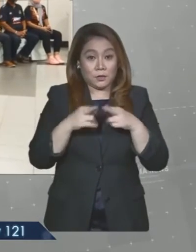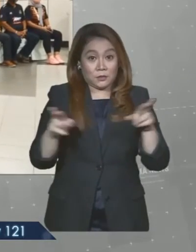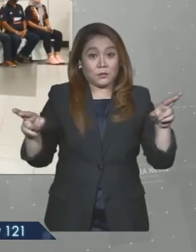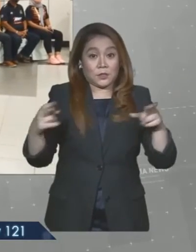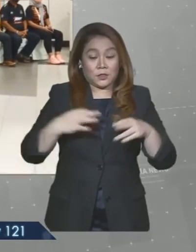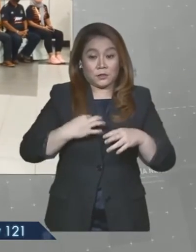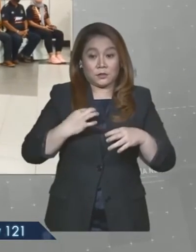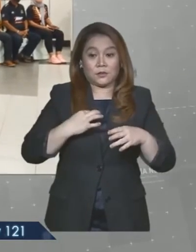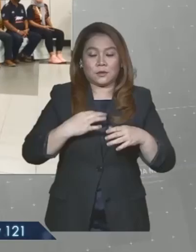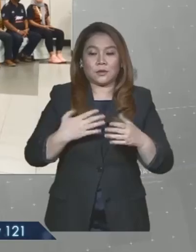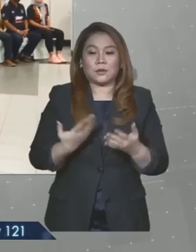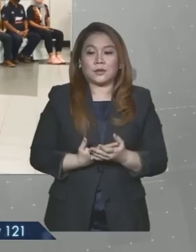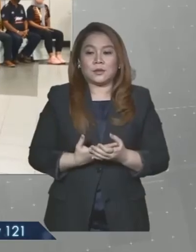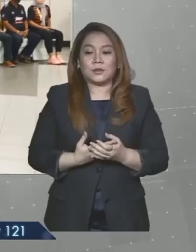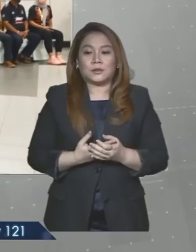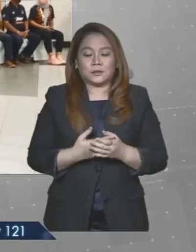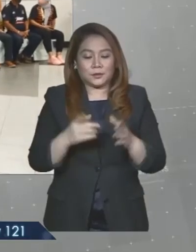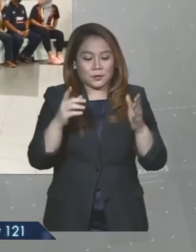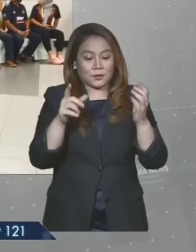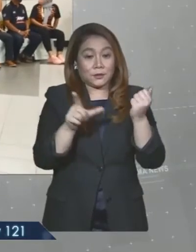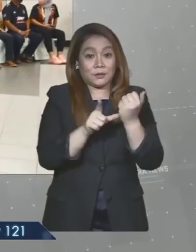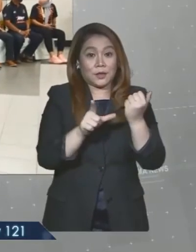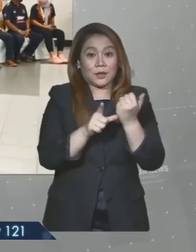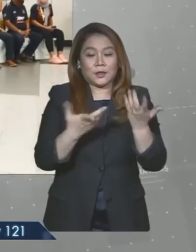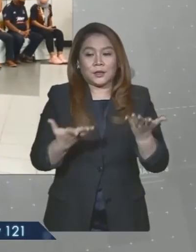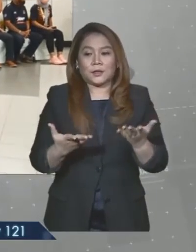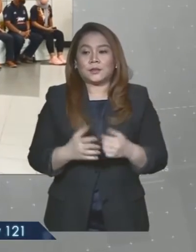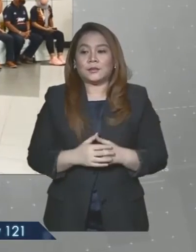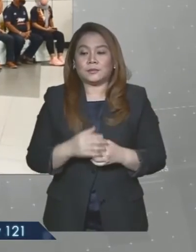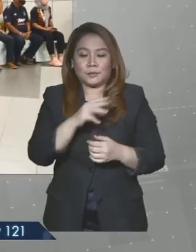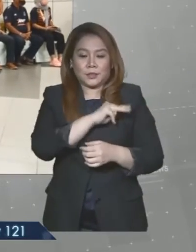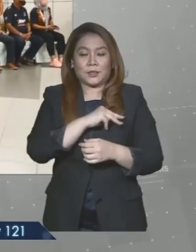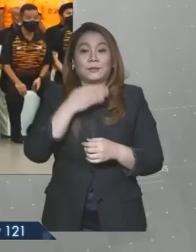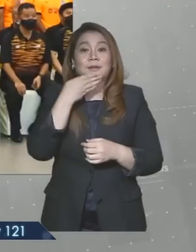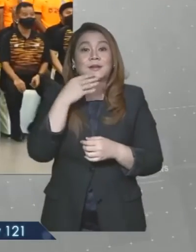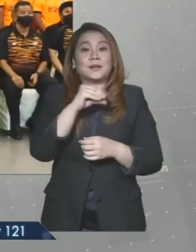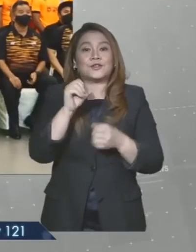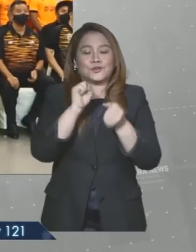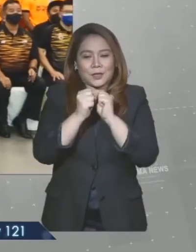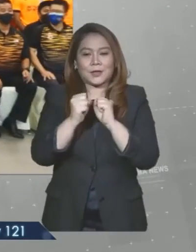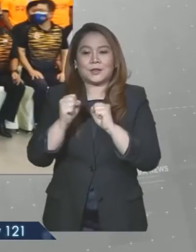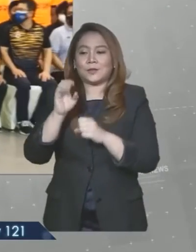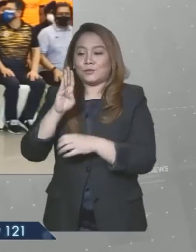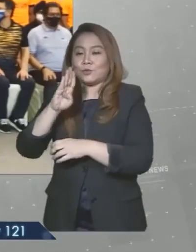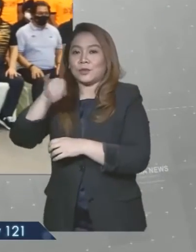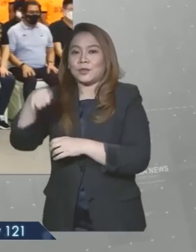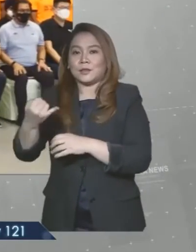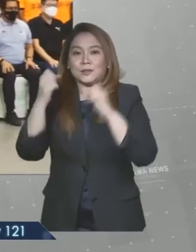disempurnakan Timbalan Menteri Belia dan Sukan, Datuk Seri Tilianke di Stadium Hoki Nasional Bukit Jalil.